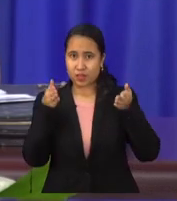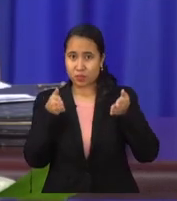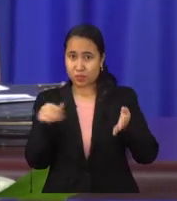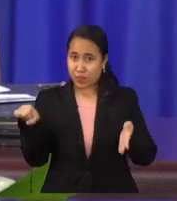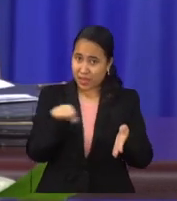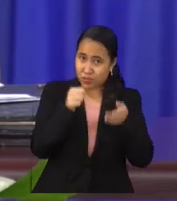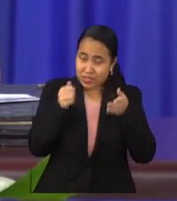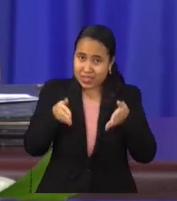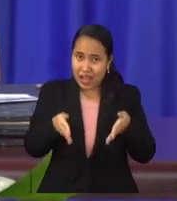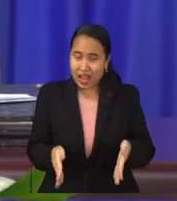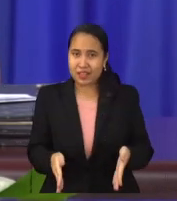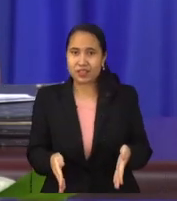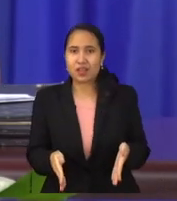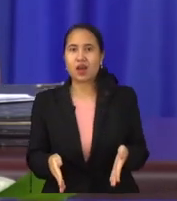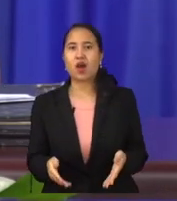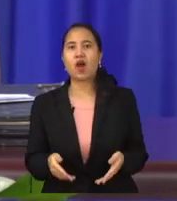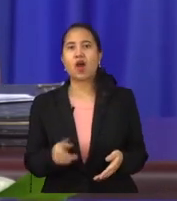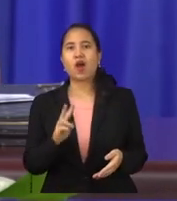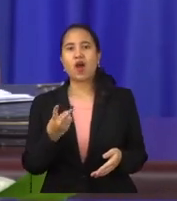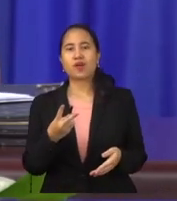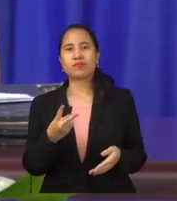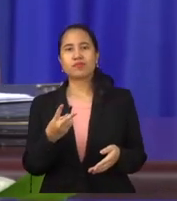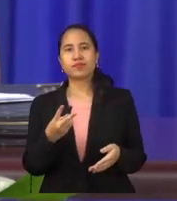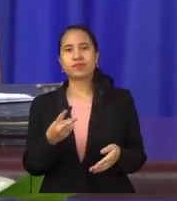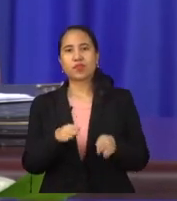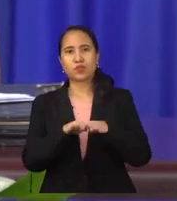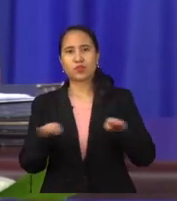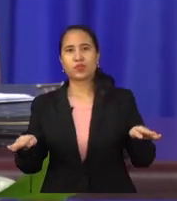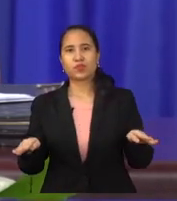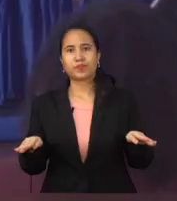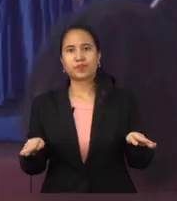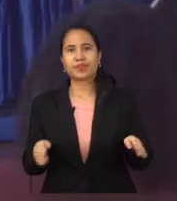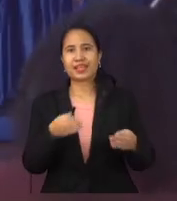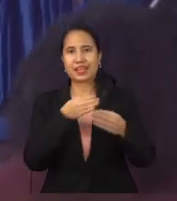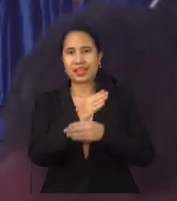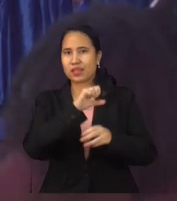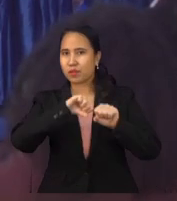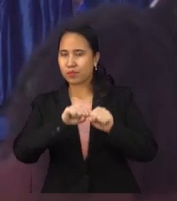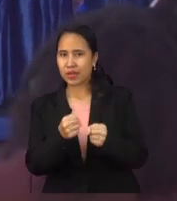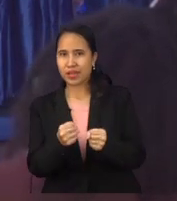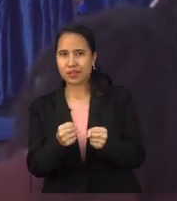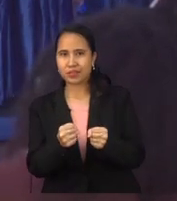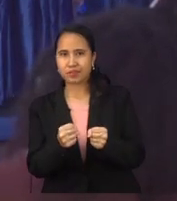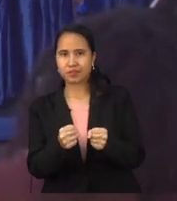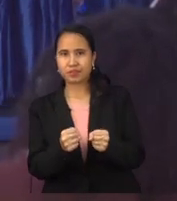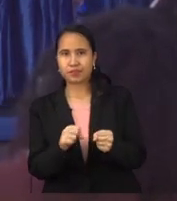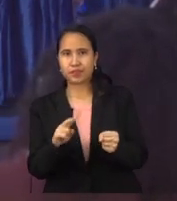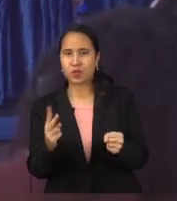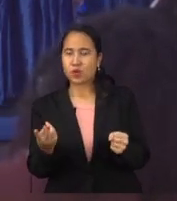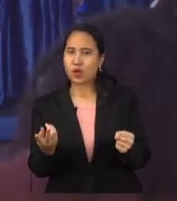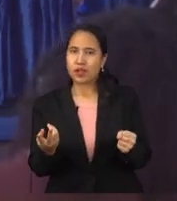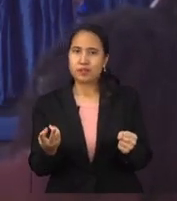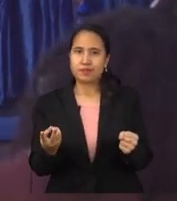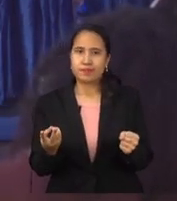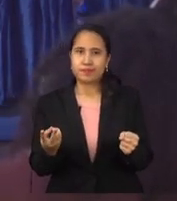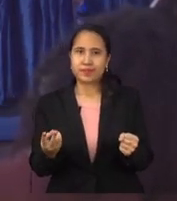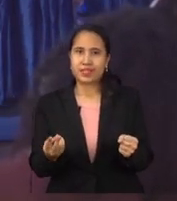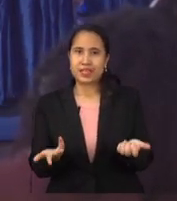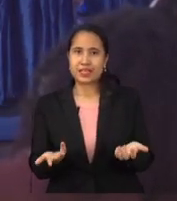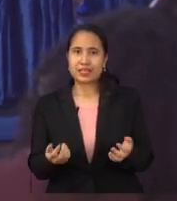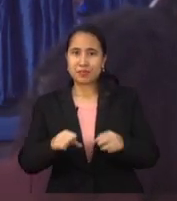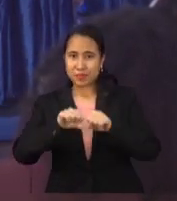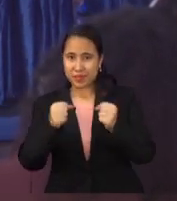verdrag erkende fundamentele rechten schenden. Ook al is een dergelijke schending begaan door